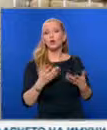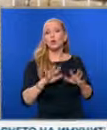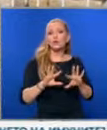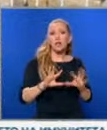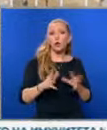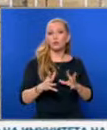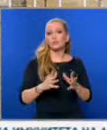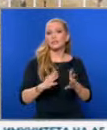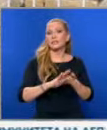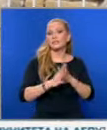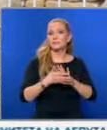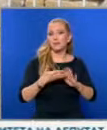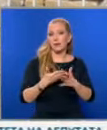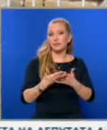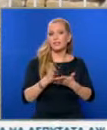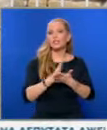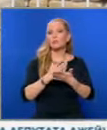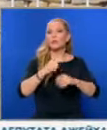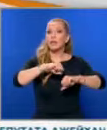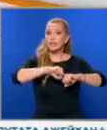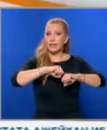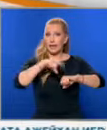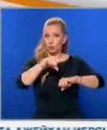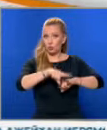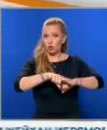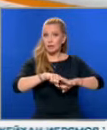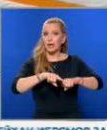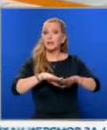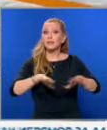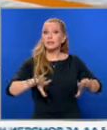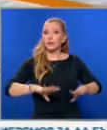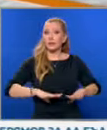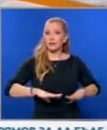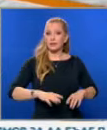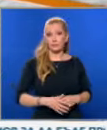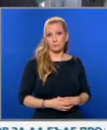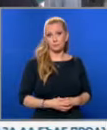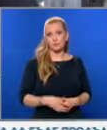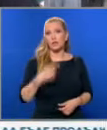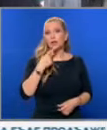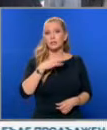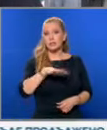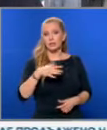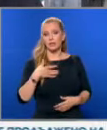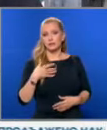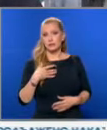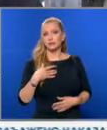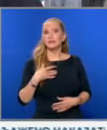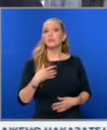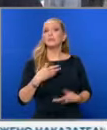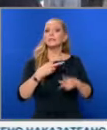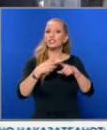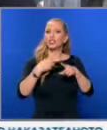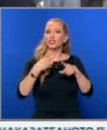справят, споделя директорът на детска градина Мария Сиркова, където обгрижват около 100 деца. За децата е подсигурена филтрирана вода,